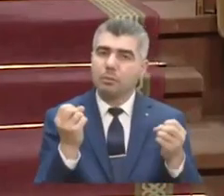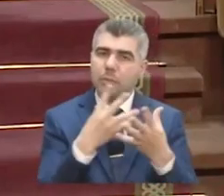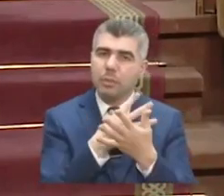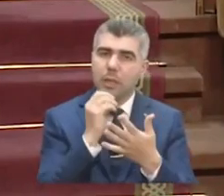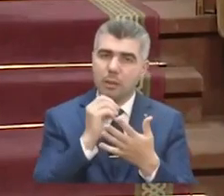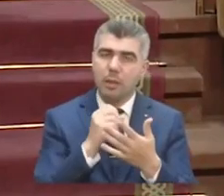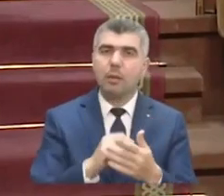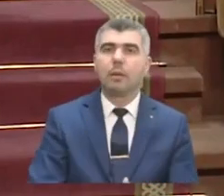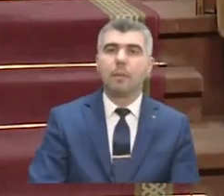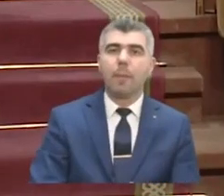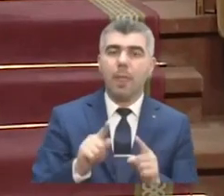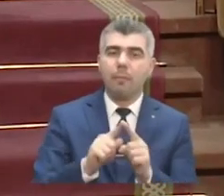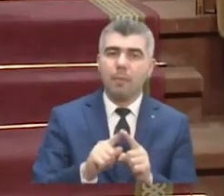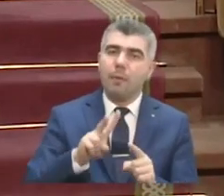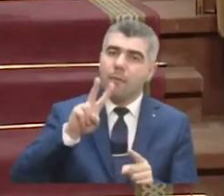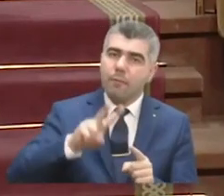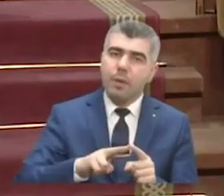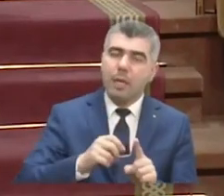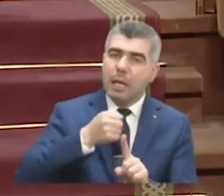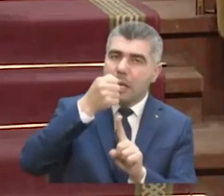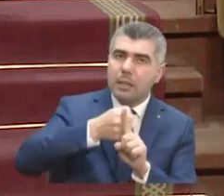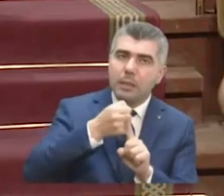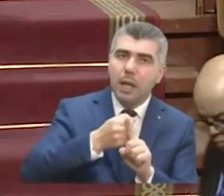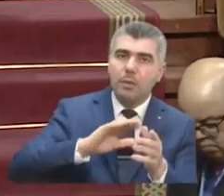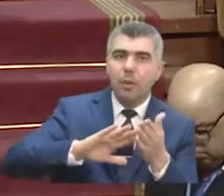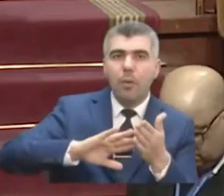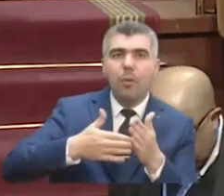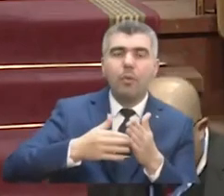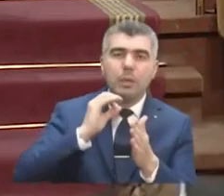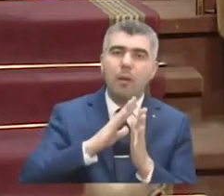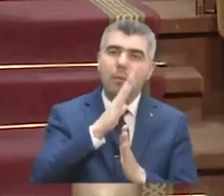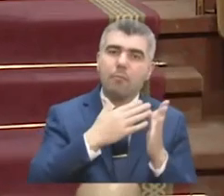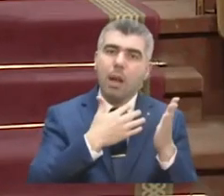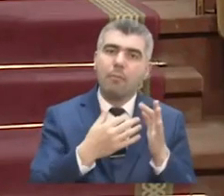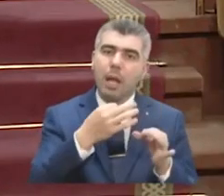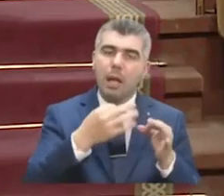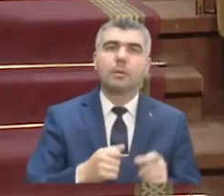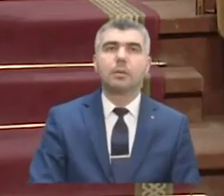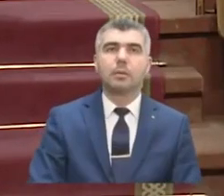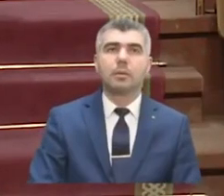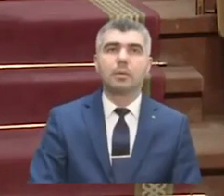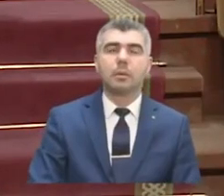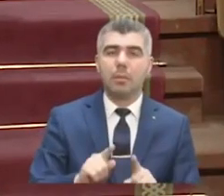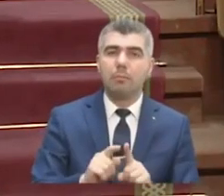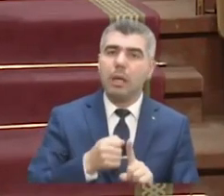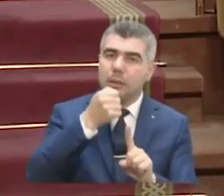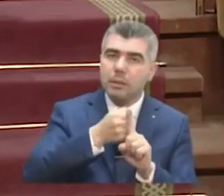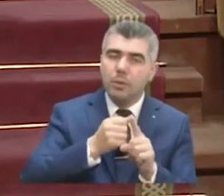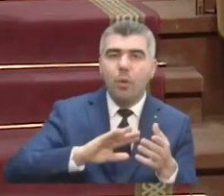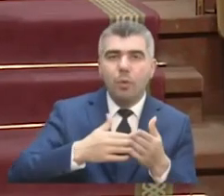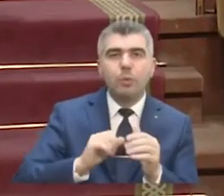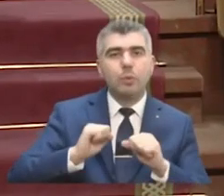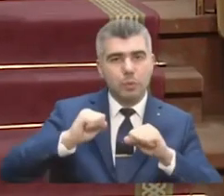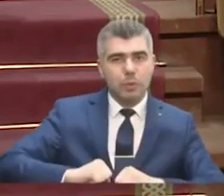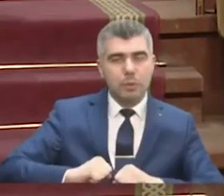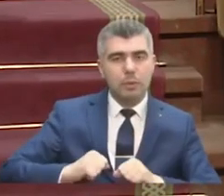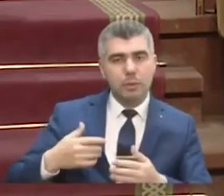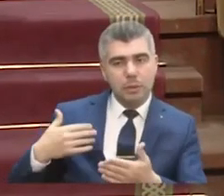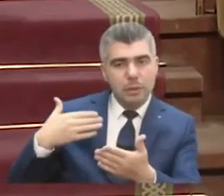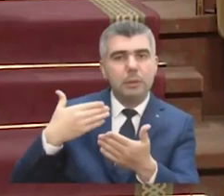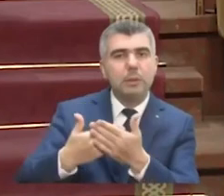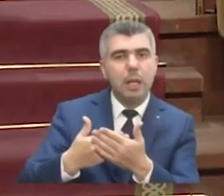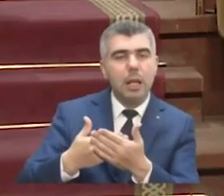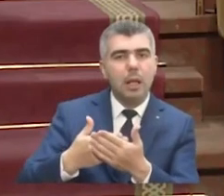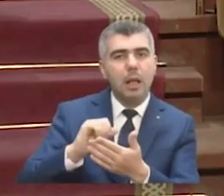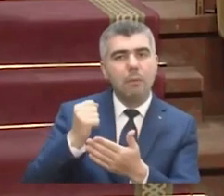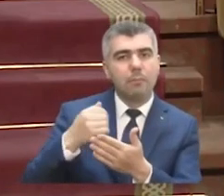العدالة، غياب النزاهة والشفافية في إصلاح خطة العدالة. بغينا نحافظوا على المجهودات المبذولة خلال الولايات السابقة